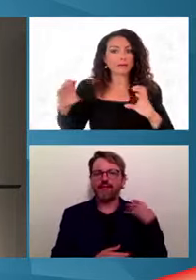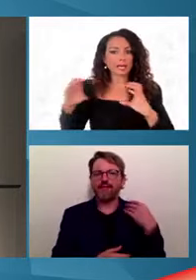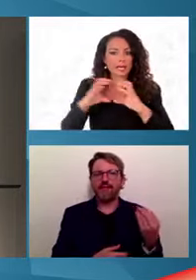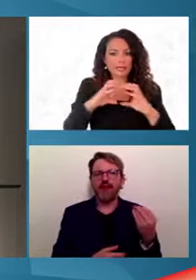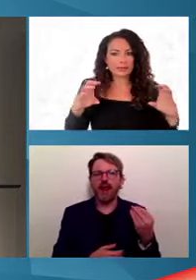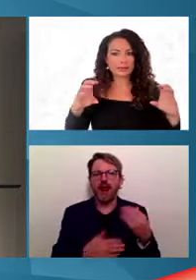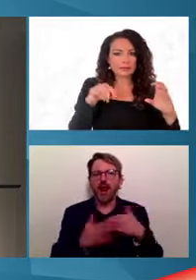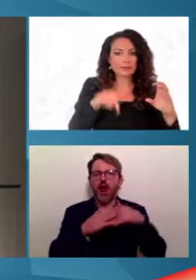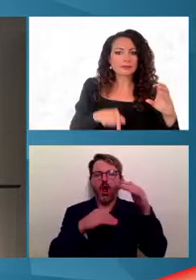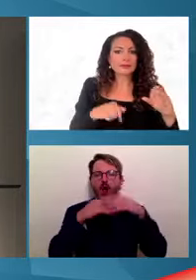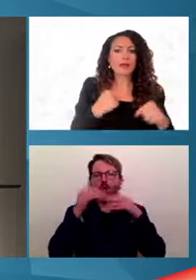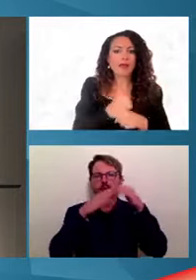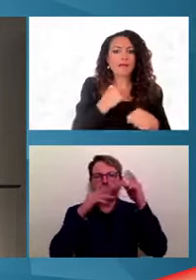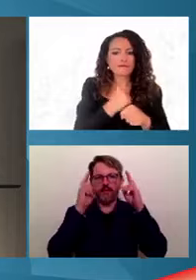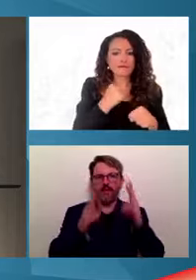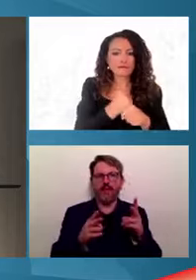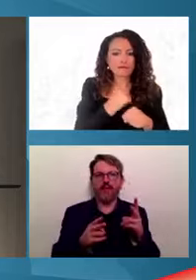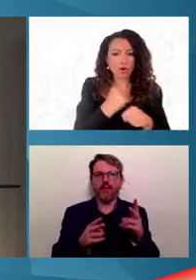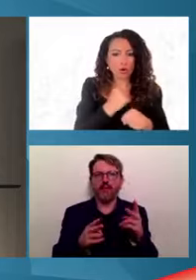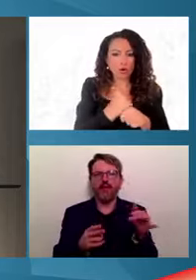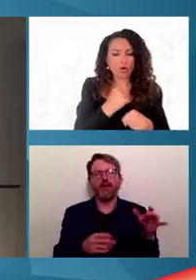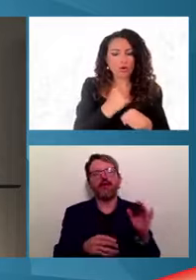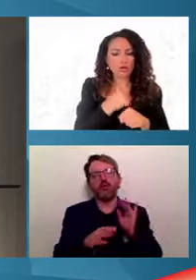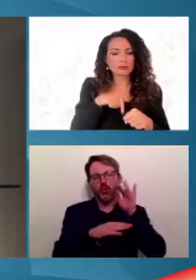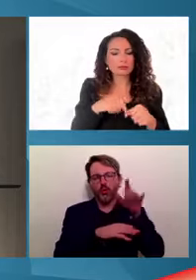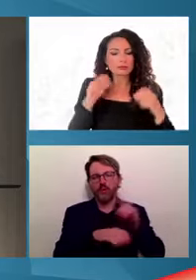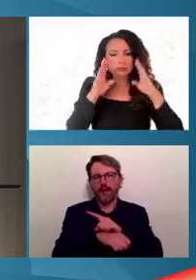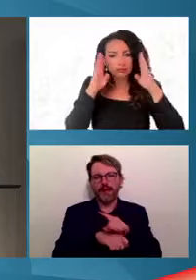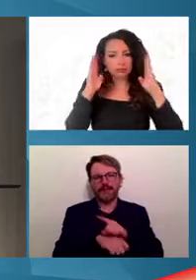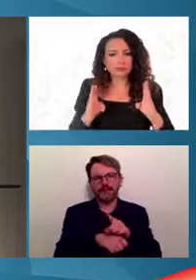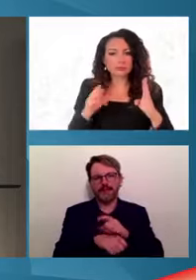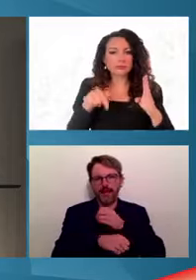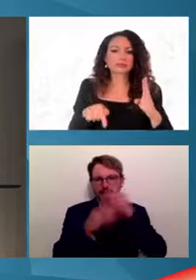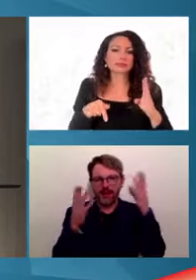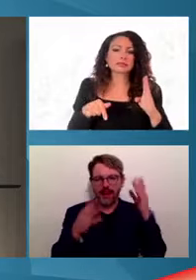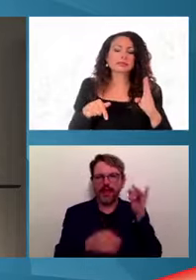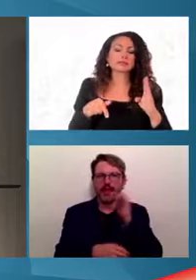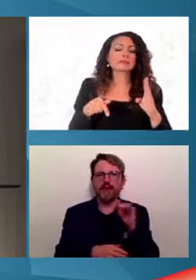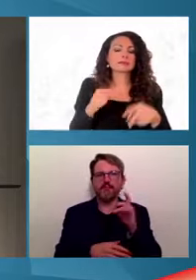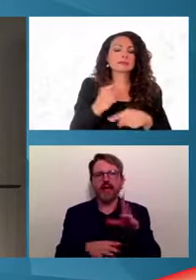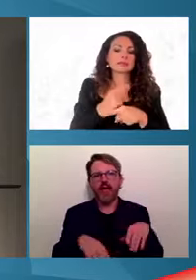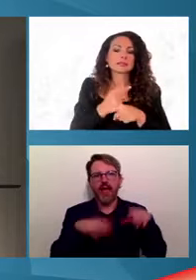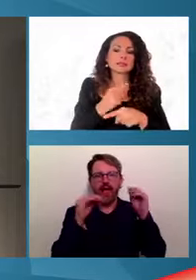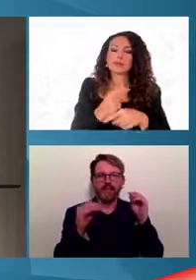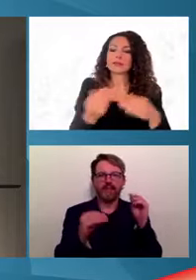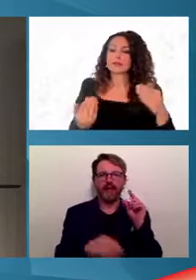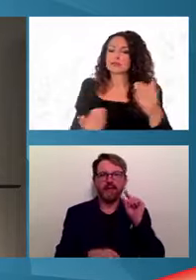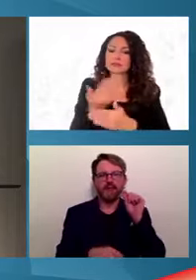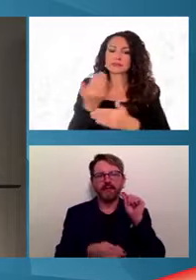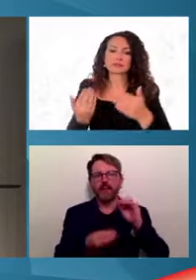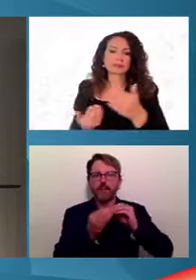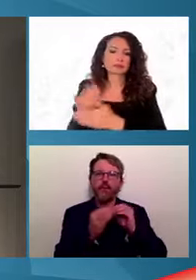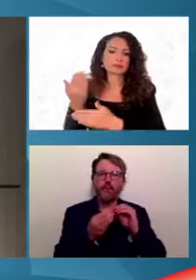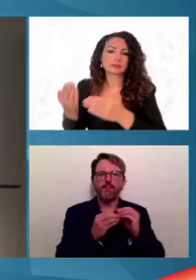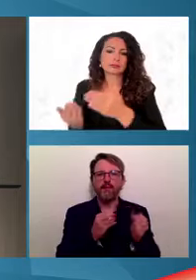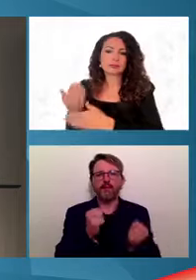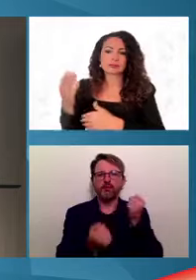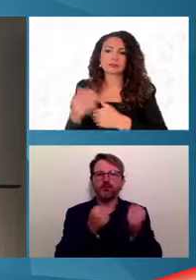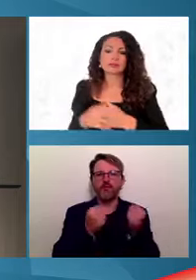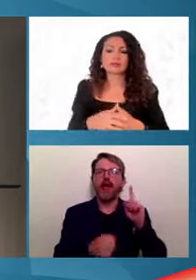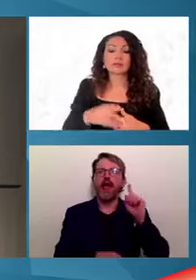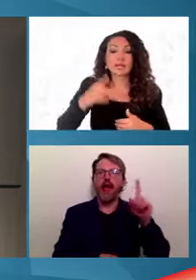aufgebaut werden kann. Natürlich, in einer Übergangszeit hat man immer diese anfangs Probleme, aber es war für